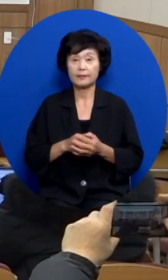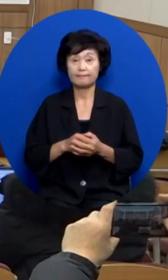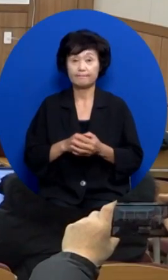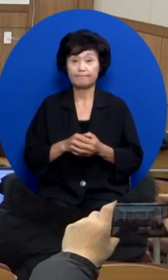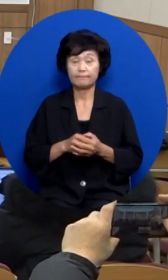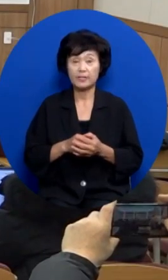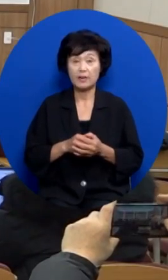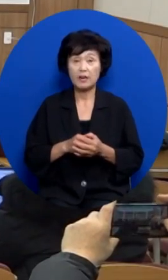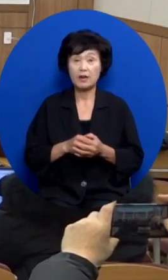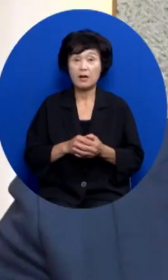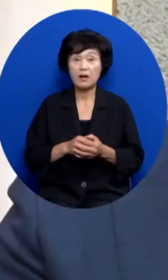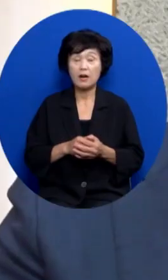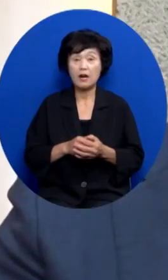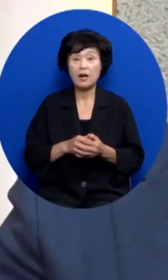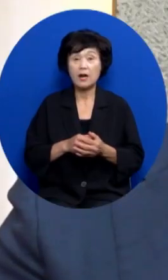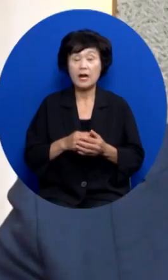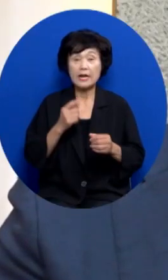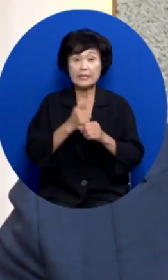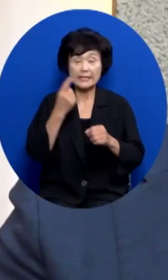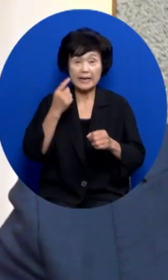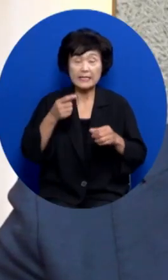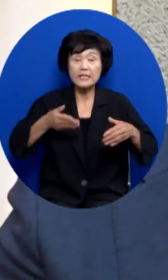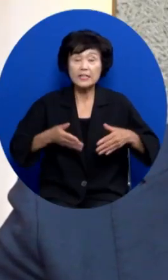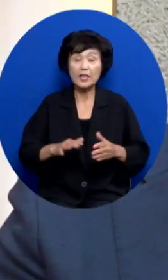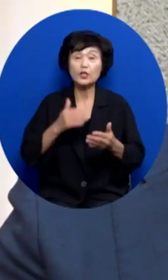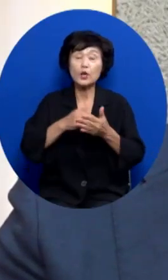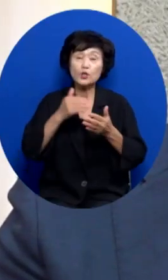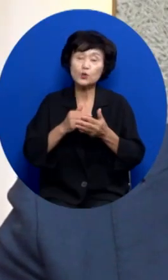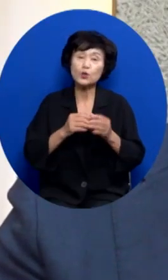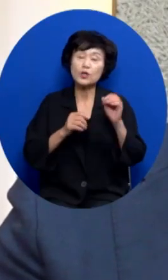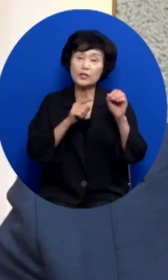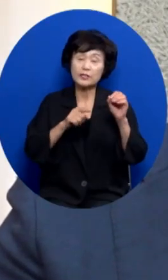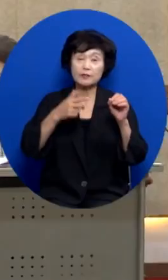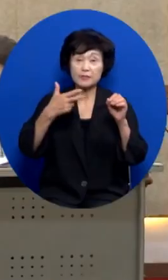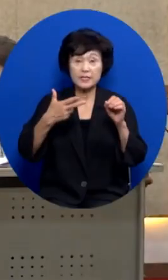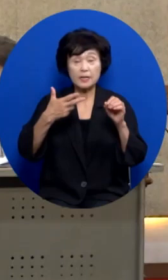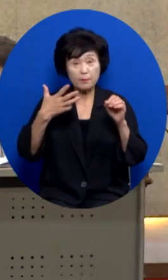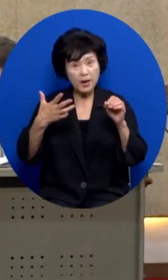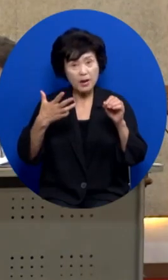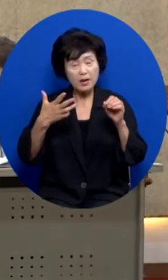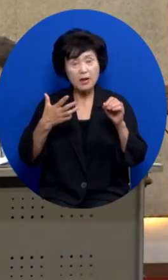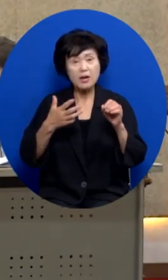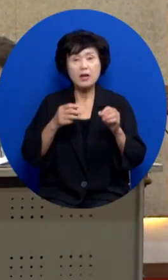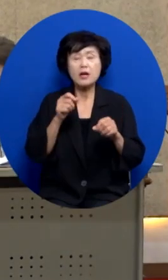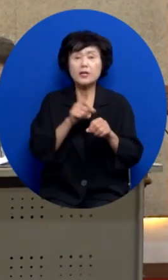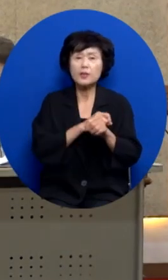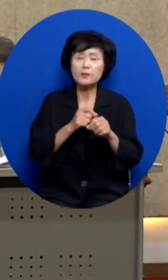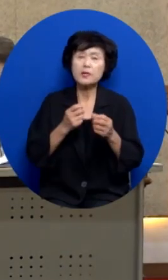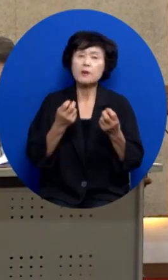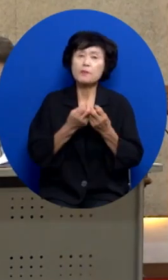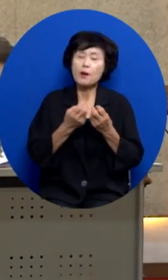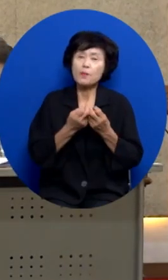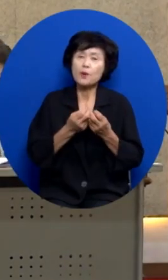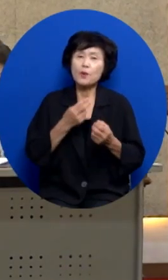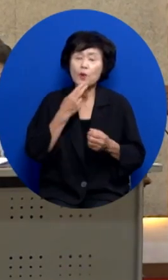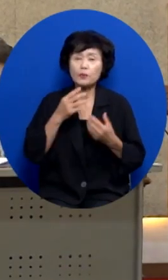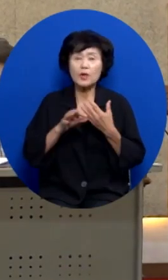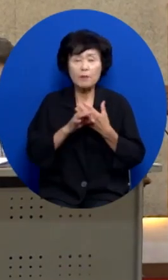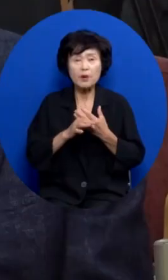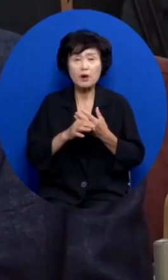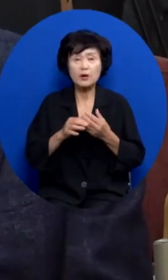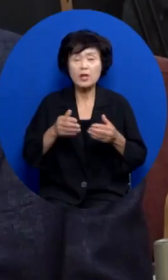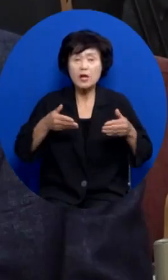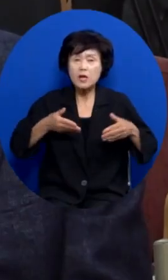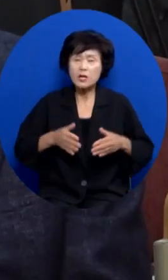기공협은 성명서를 통해 지난해 출산율이 0.78명을 기록한 가운데 특단의 대책을 마련하지 않으면 출산율은